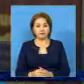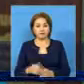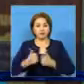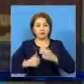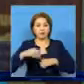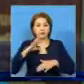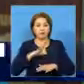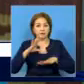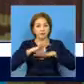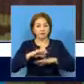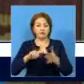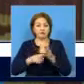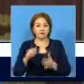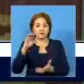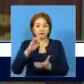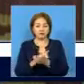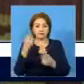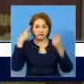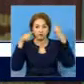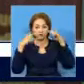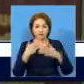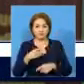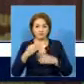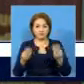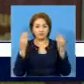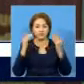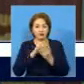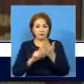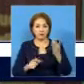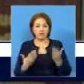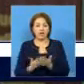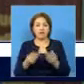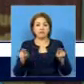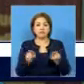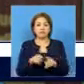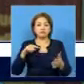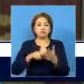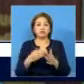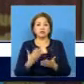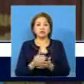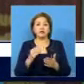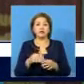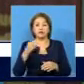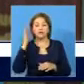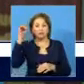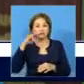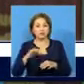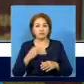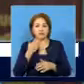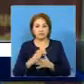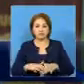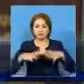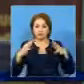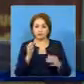Конкурс был проведен в целях ознакомления с творчеством и наследием великого поэта, а также в целях пропаганды государственного языка и его